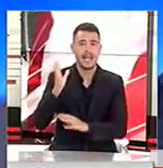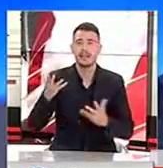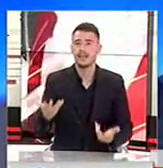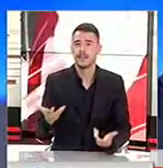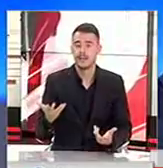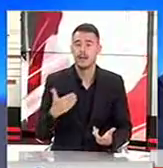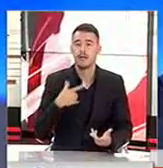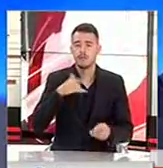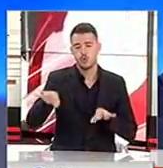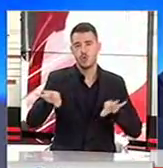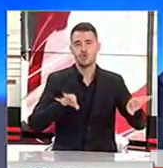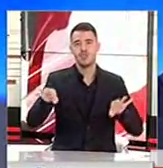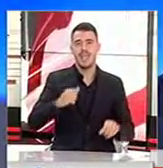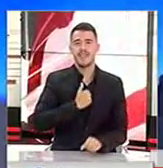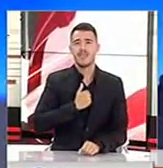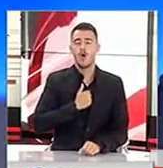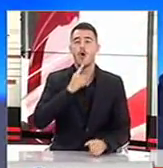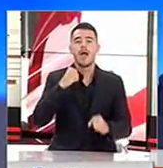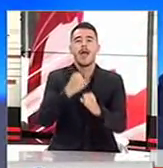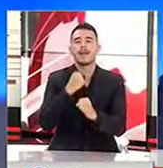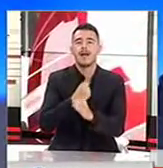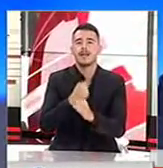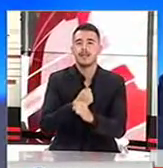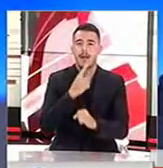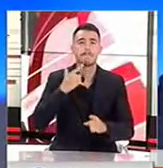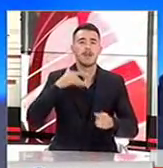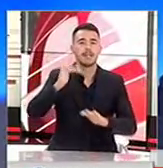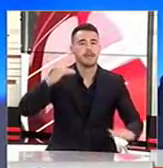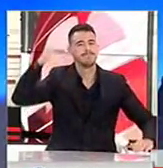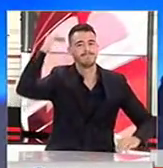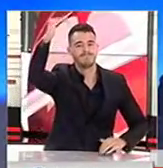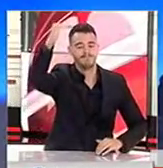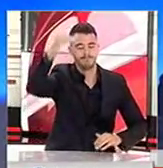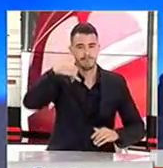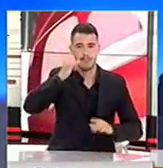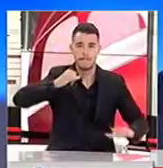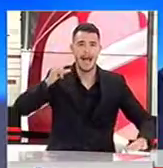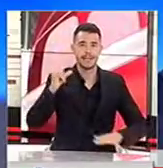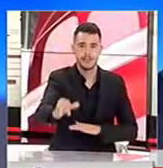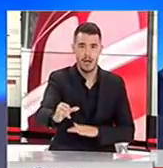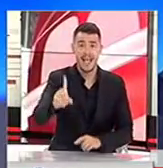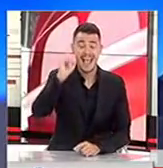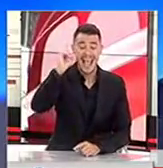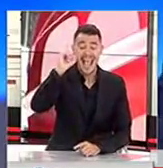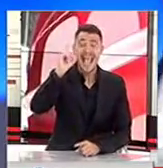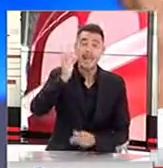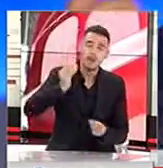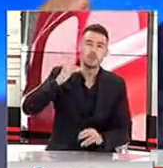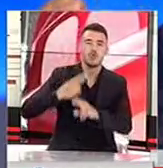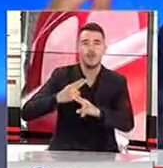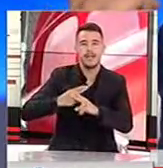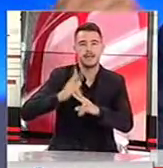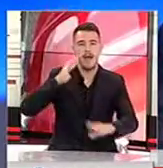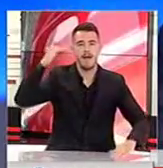το στρατηγικό μας σχέδιο, ότι η εργασία είναι πολύ ψηλά στην ατζέντα μας. Είναι ένας από τους δύο κομβικούς πυλώνες. Ο